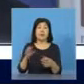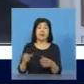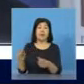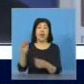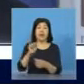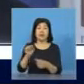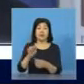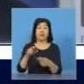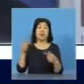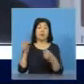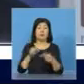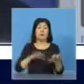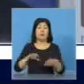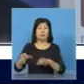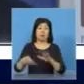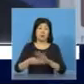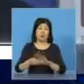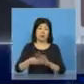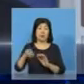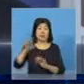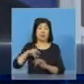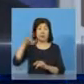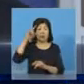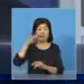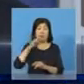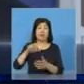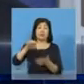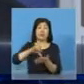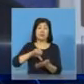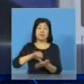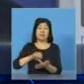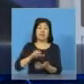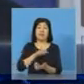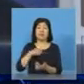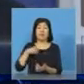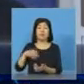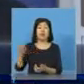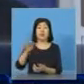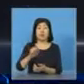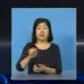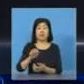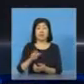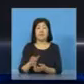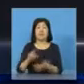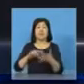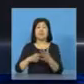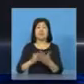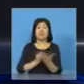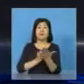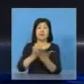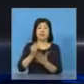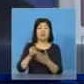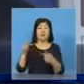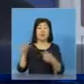противодействии коррупции республики казахстан на также официальные представители агентства самого цель визита повышение антикоррупционной